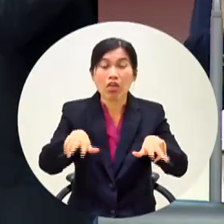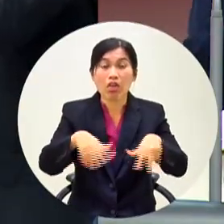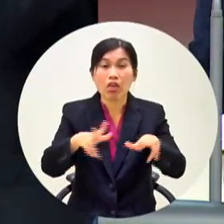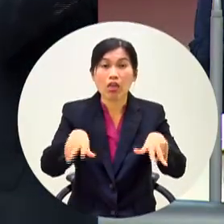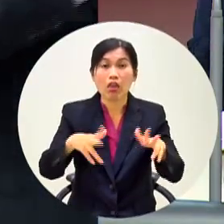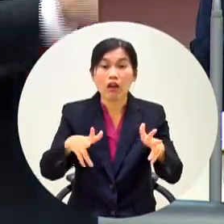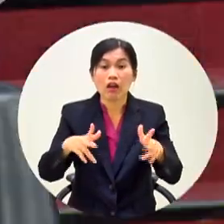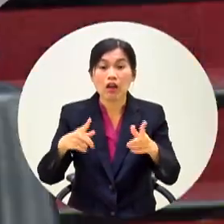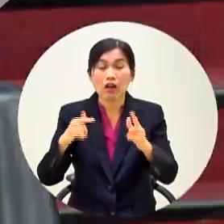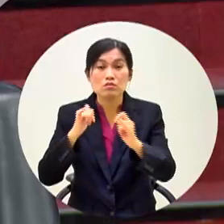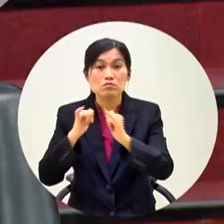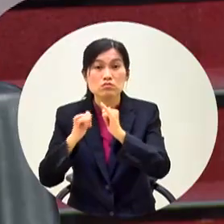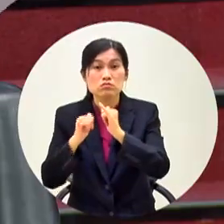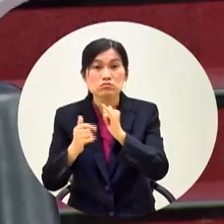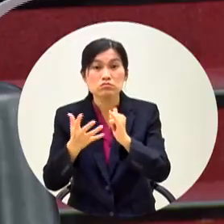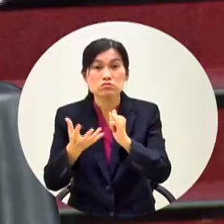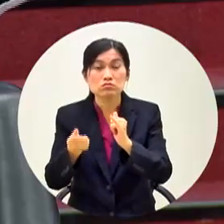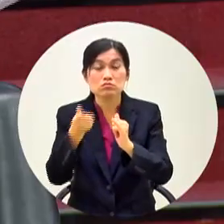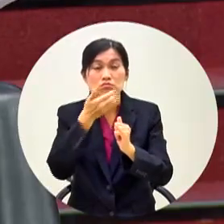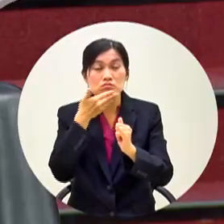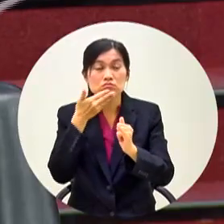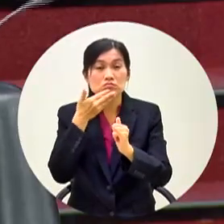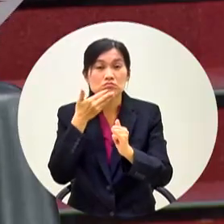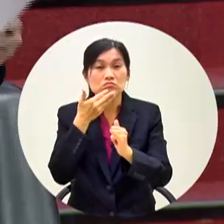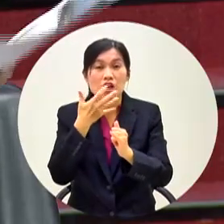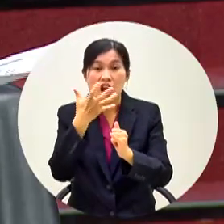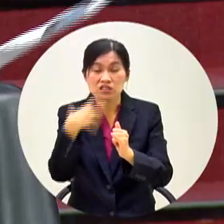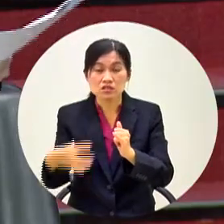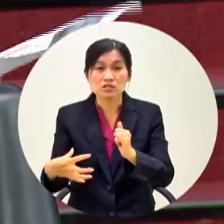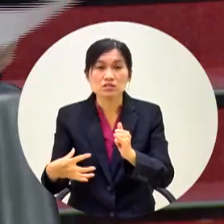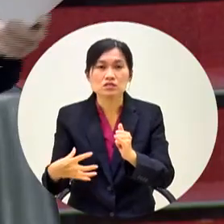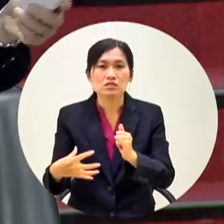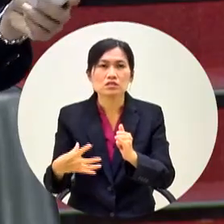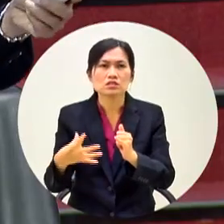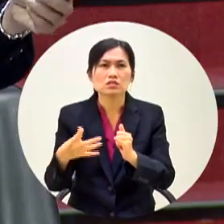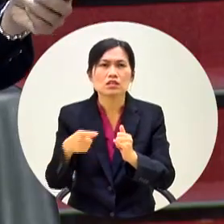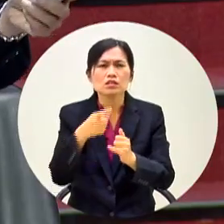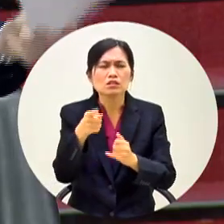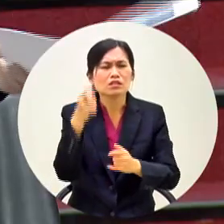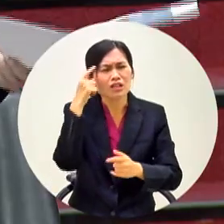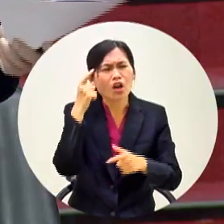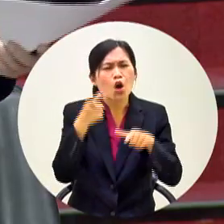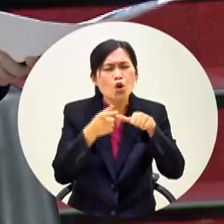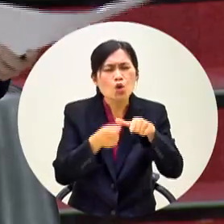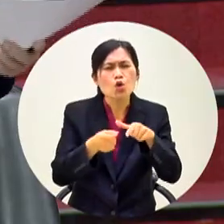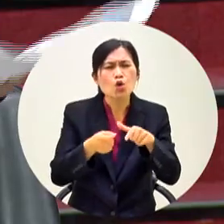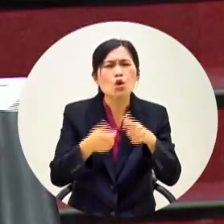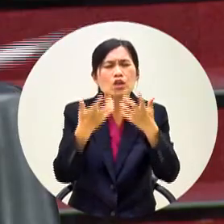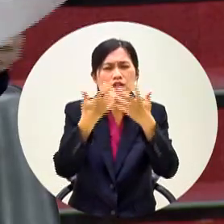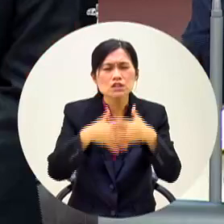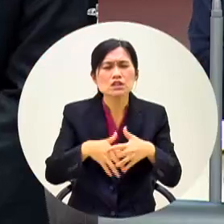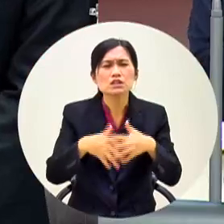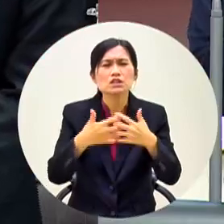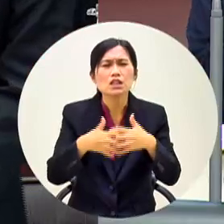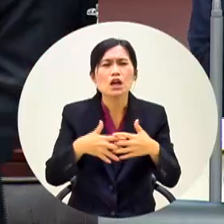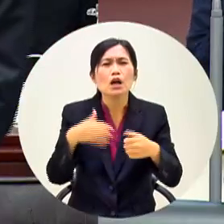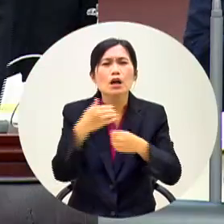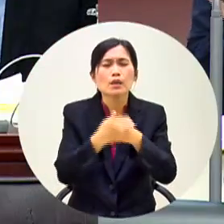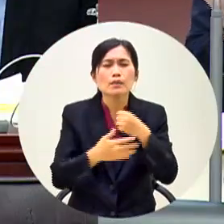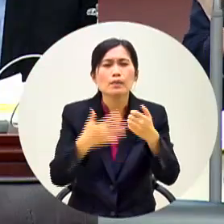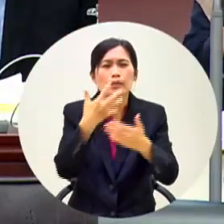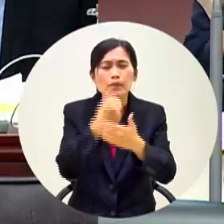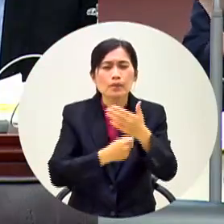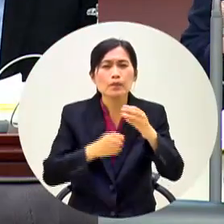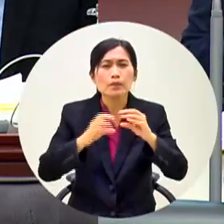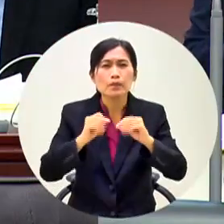直都在丧失当中。你们也许担心的是说，这些公共设施保留地如果解编之后归回民众所有，其实